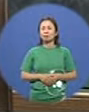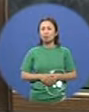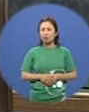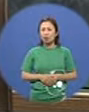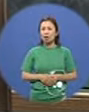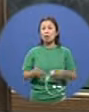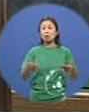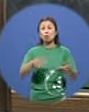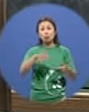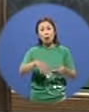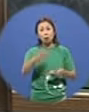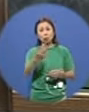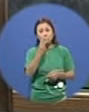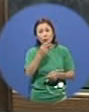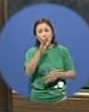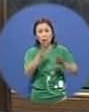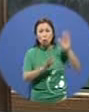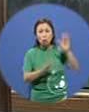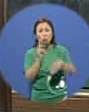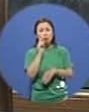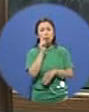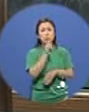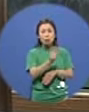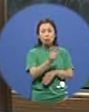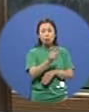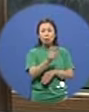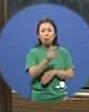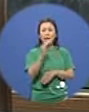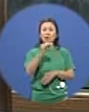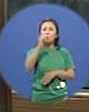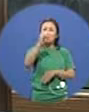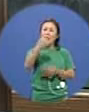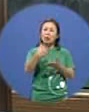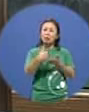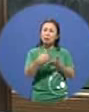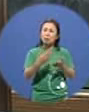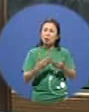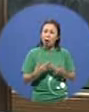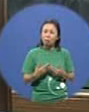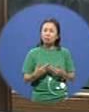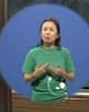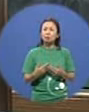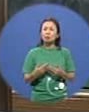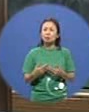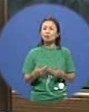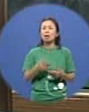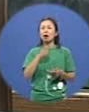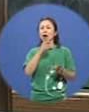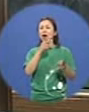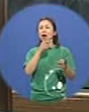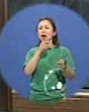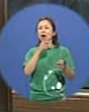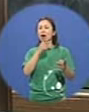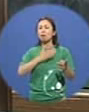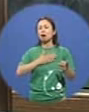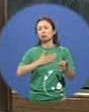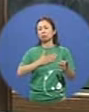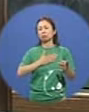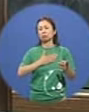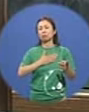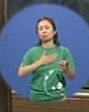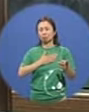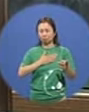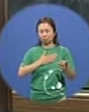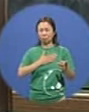の雰囲気とか見てくるじゃないですかはいで先輩の1人にでも話聞いてくるでしょそうするとああそうかというのは分かりますね